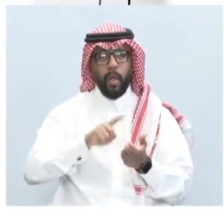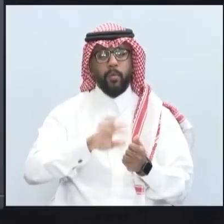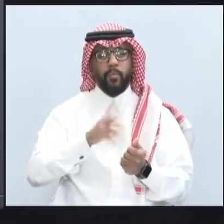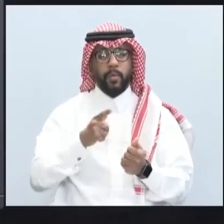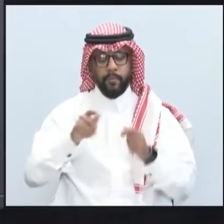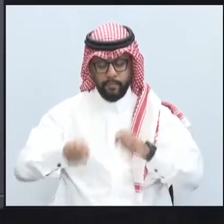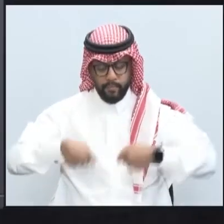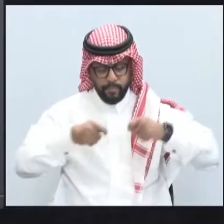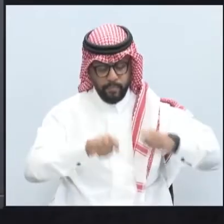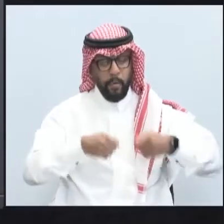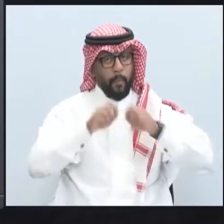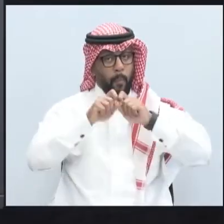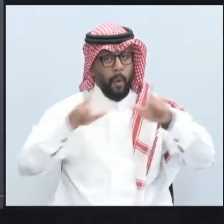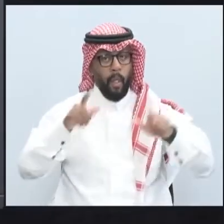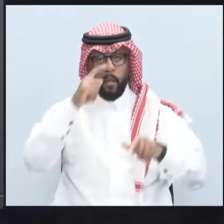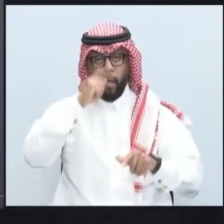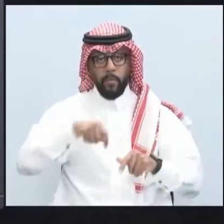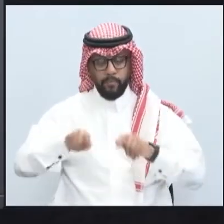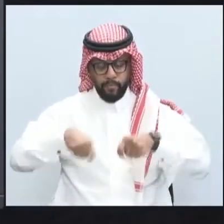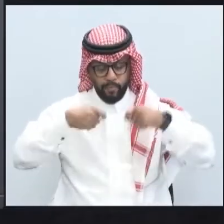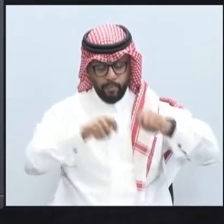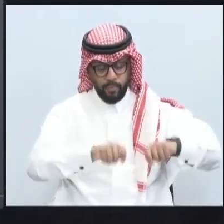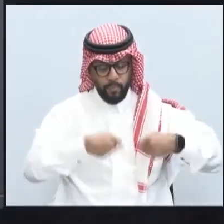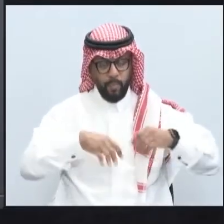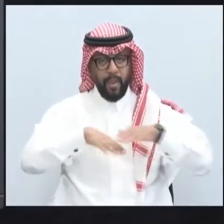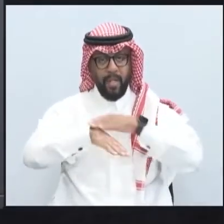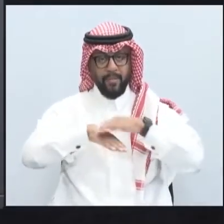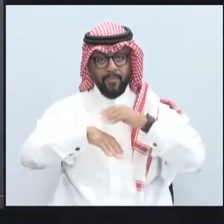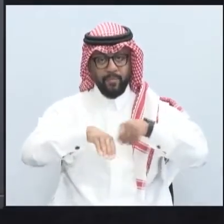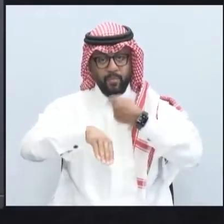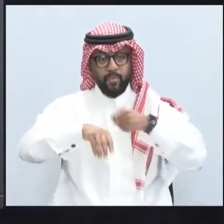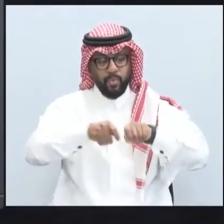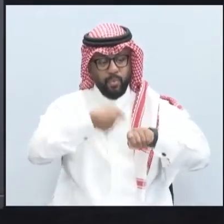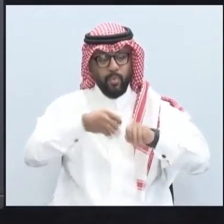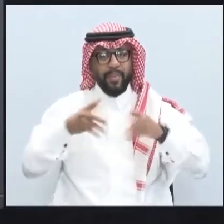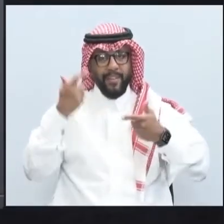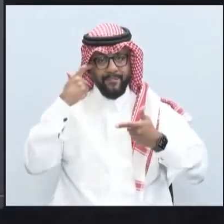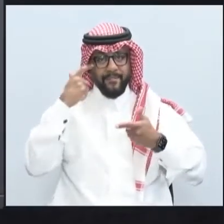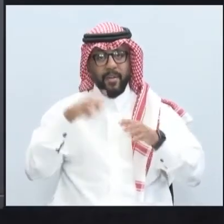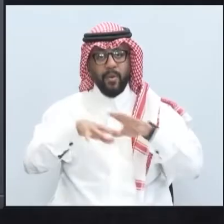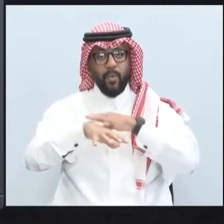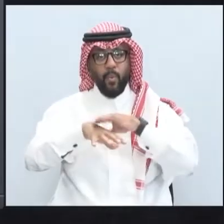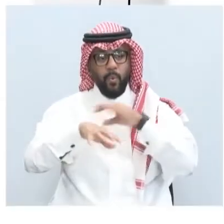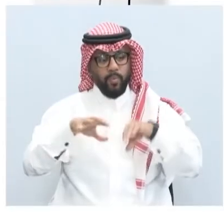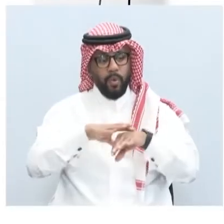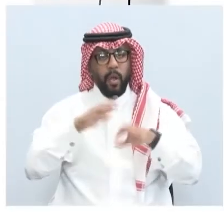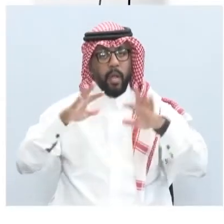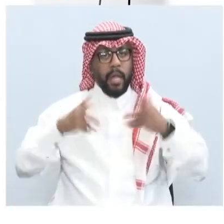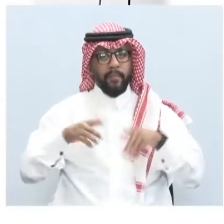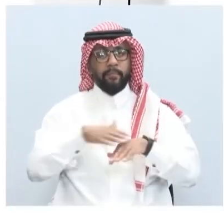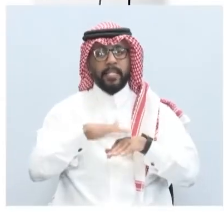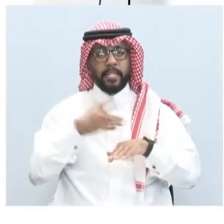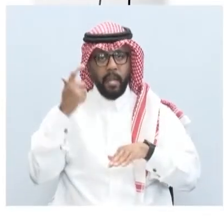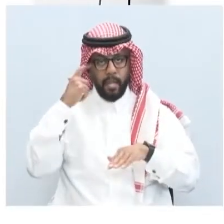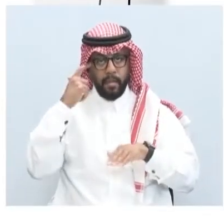الخف والجورب على الخف والجورب فاذن يا ابناء الطلاب